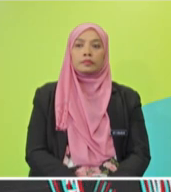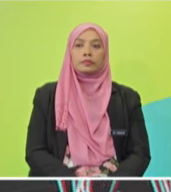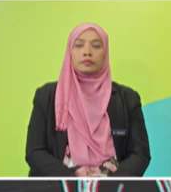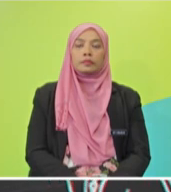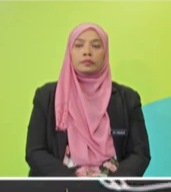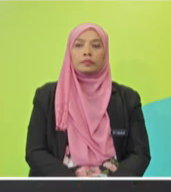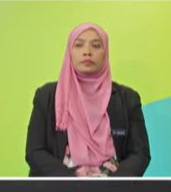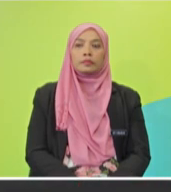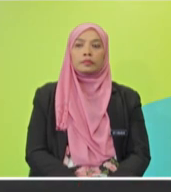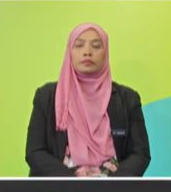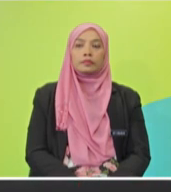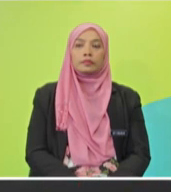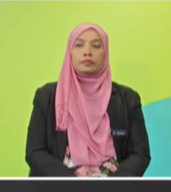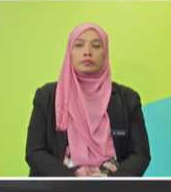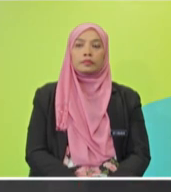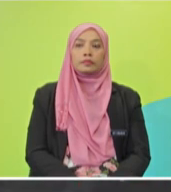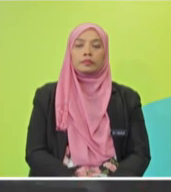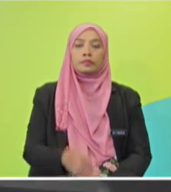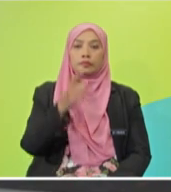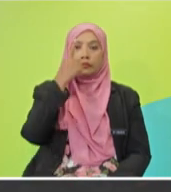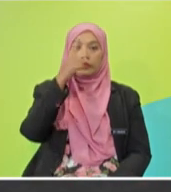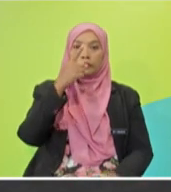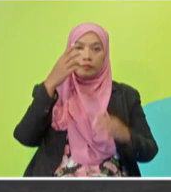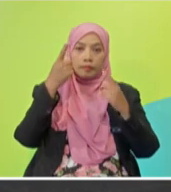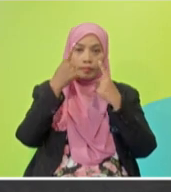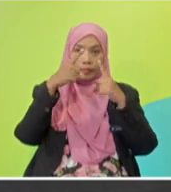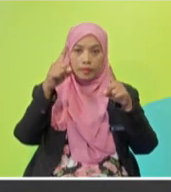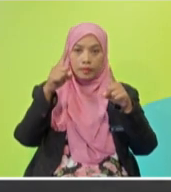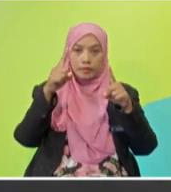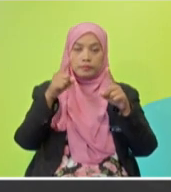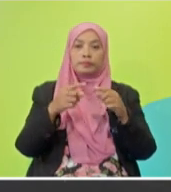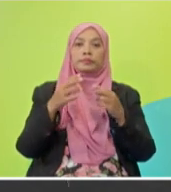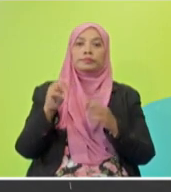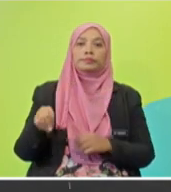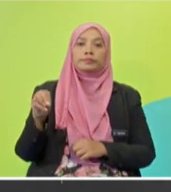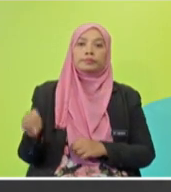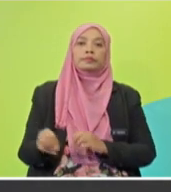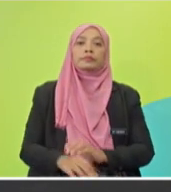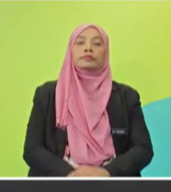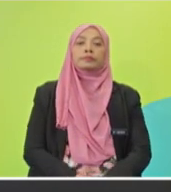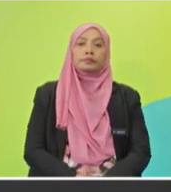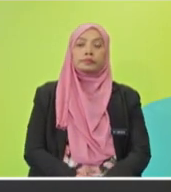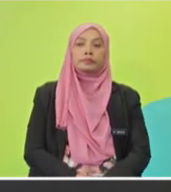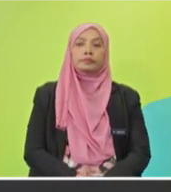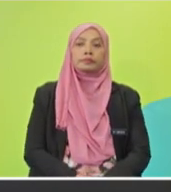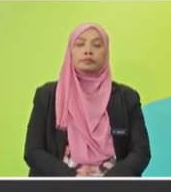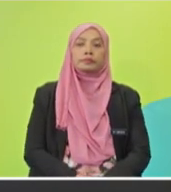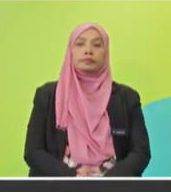Okey, antara tiga-tiga tu Alif, yang mana setara dan mana yang tidak setara? Yang setara bagi